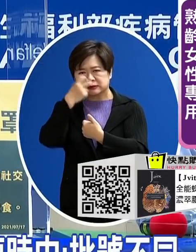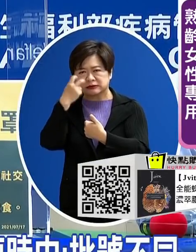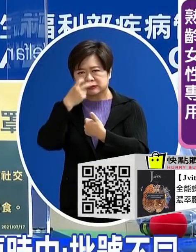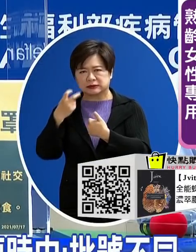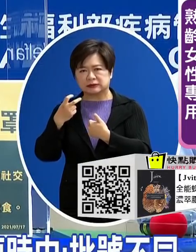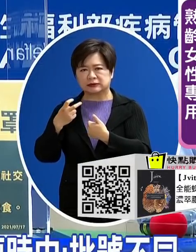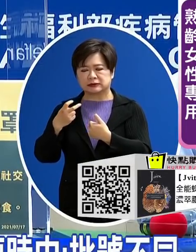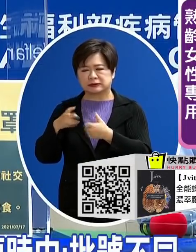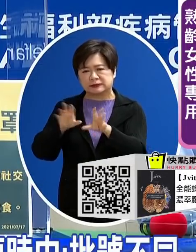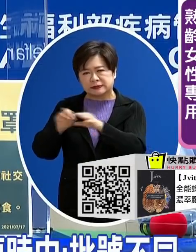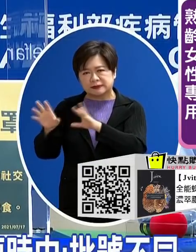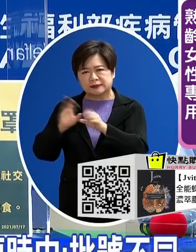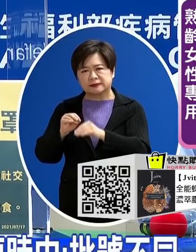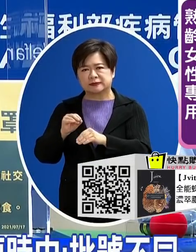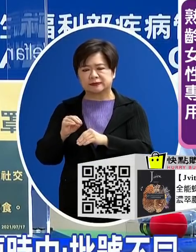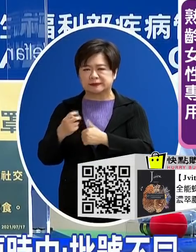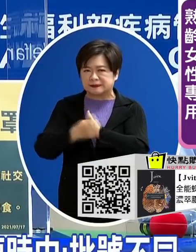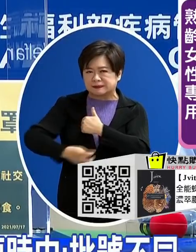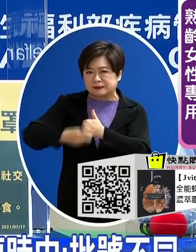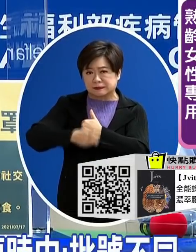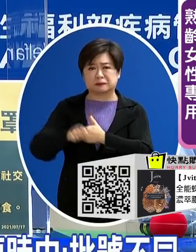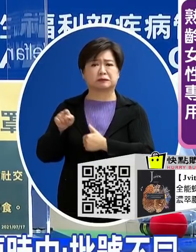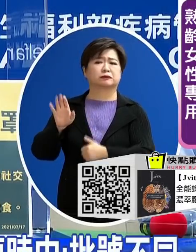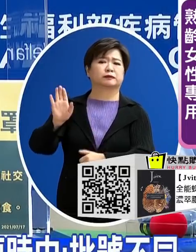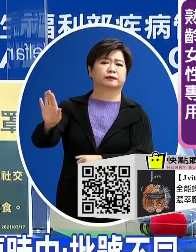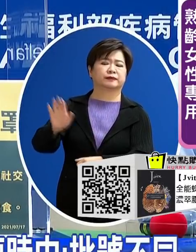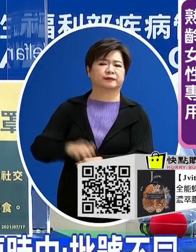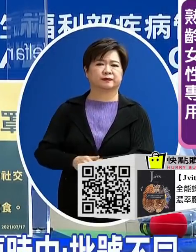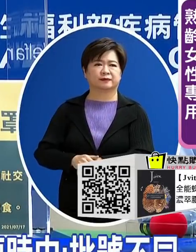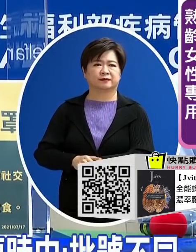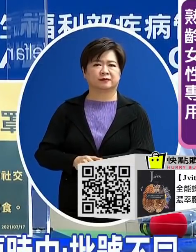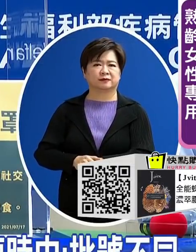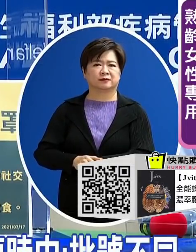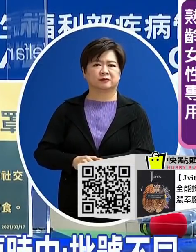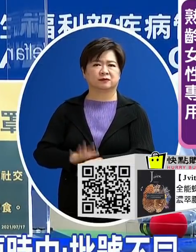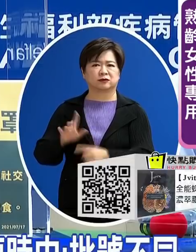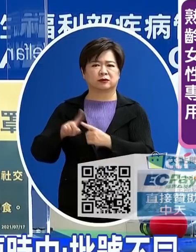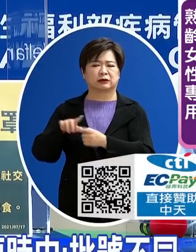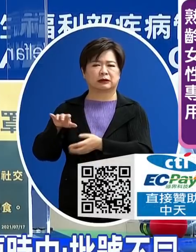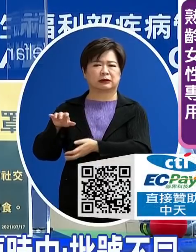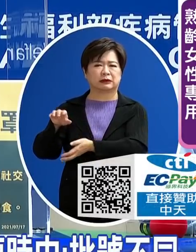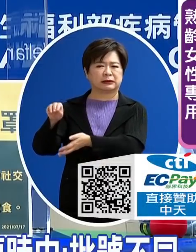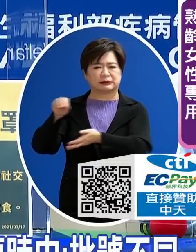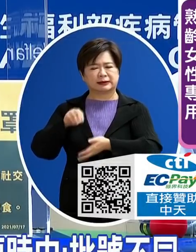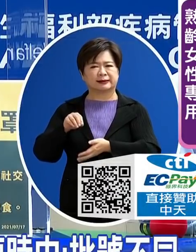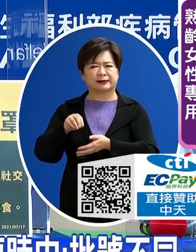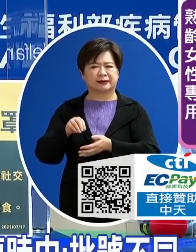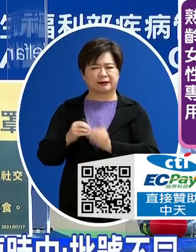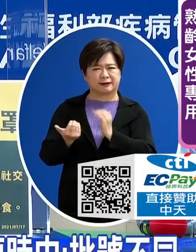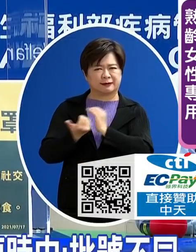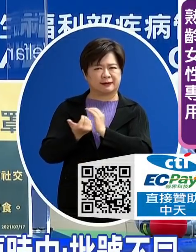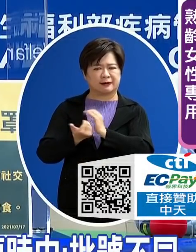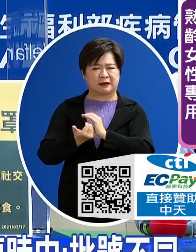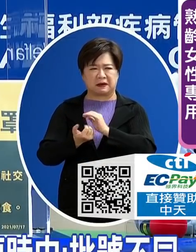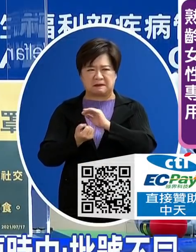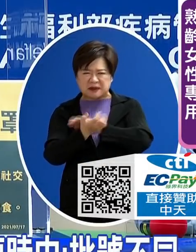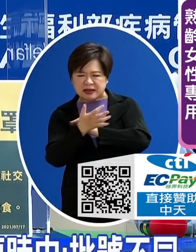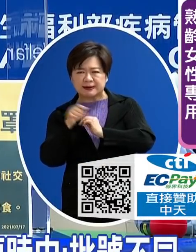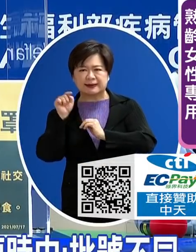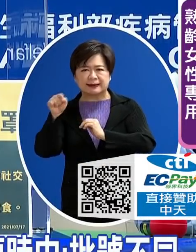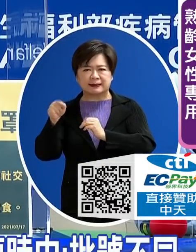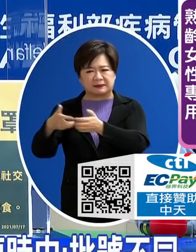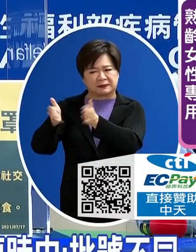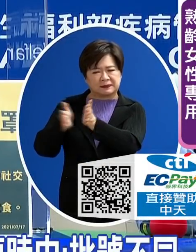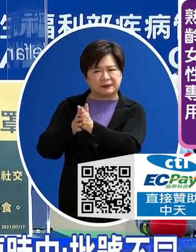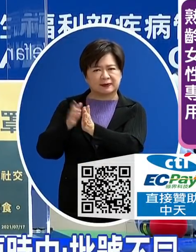好的一些讨论跟检讨。那但是被人家拿来好像在影射，就是说哈，它有一批，哈是